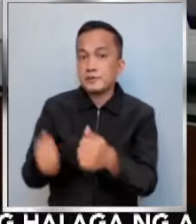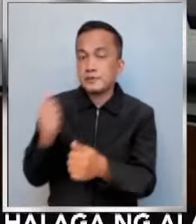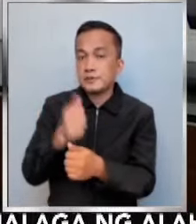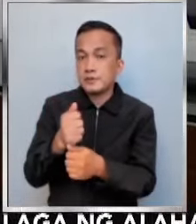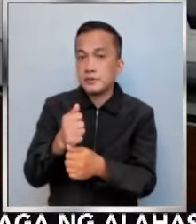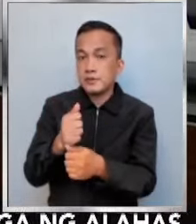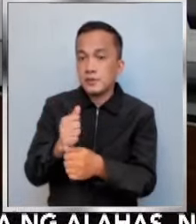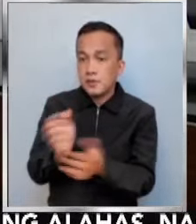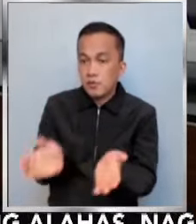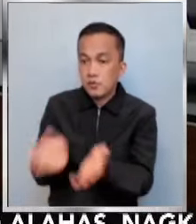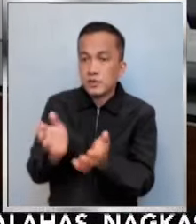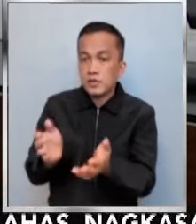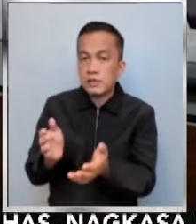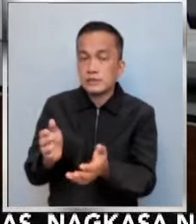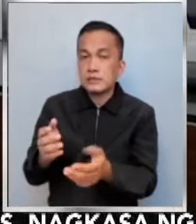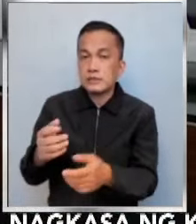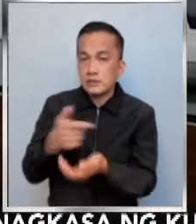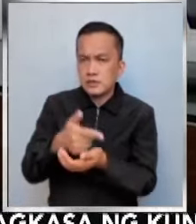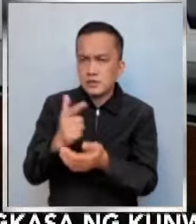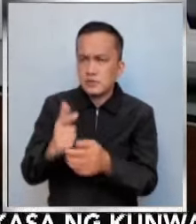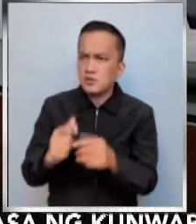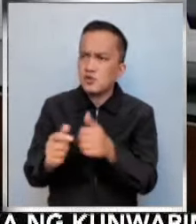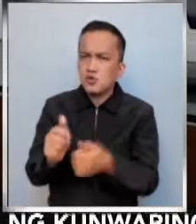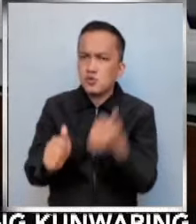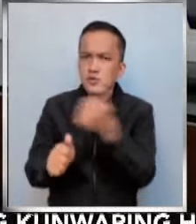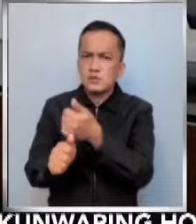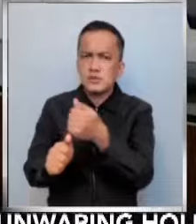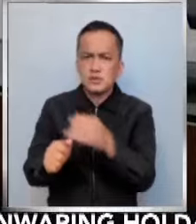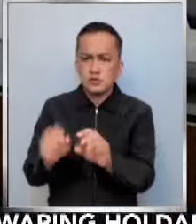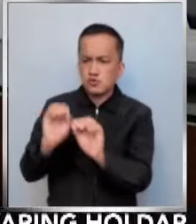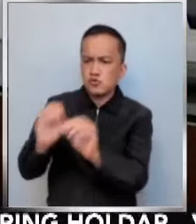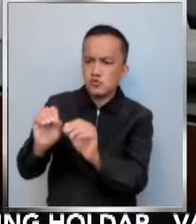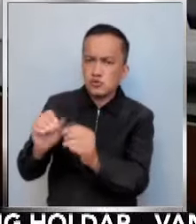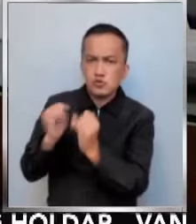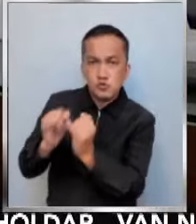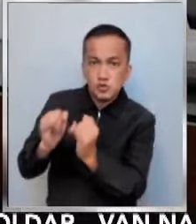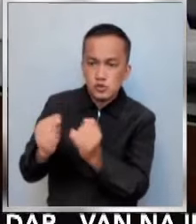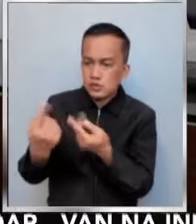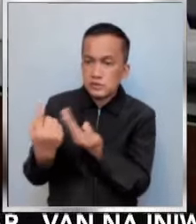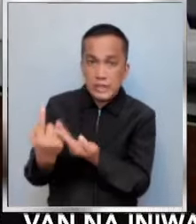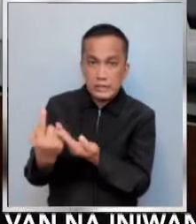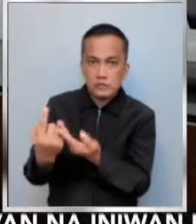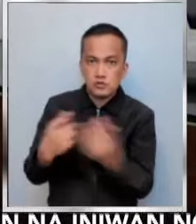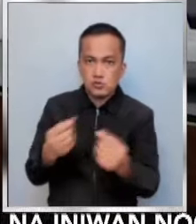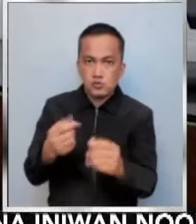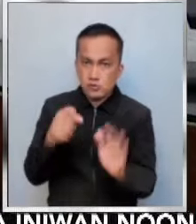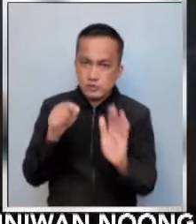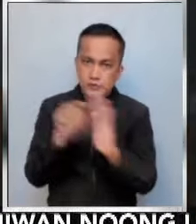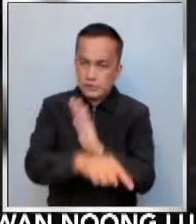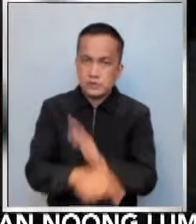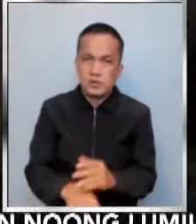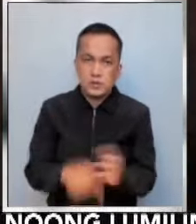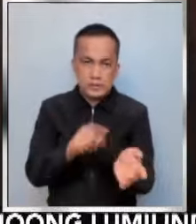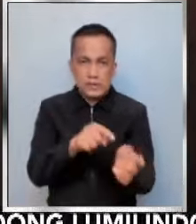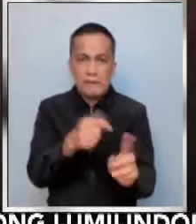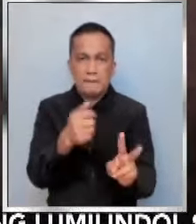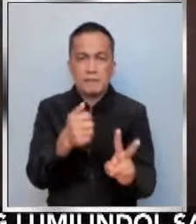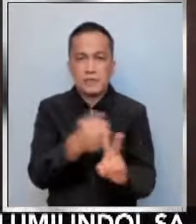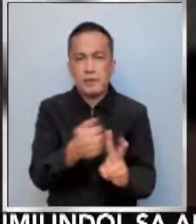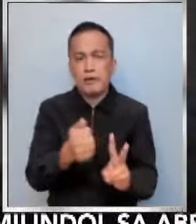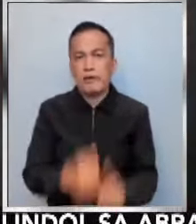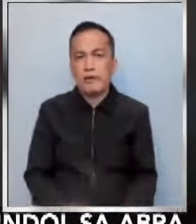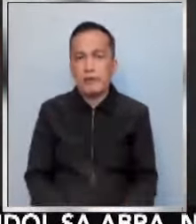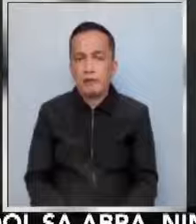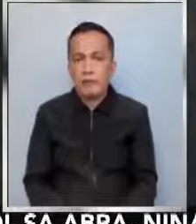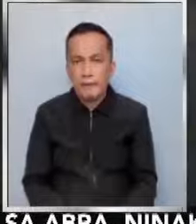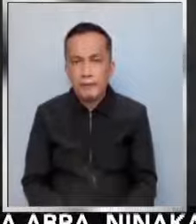gunman. Someone has instructed him, no? Para gawin po yung karumal-dumal na krimen dito sa ating biktima. Sa